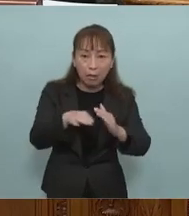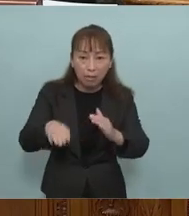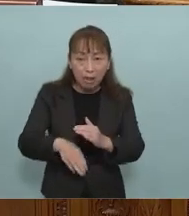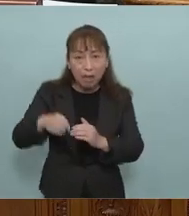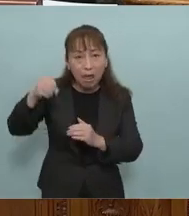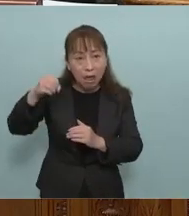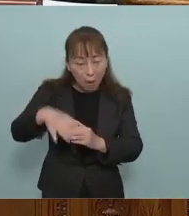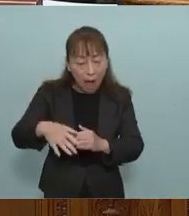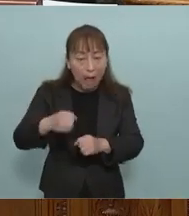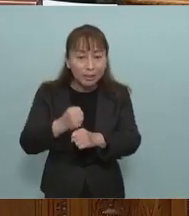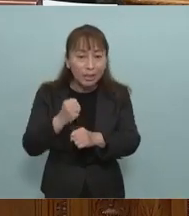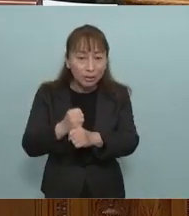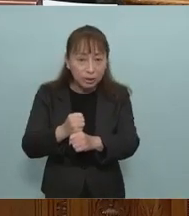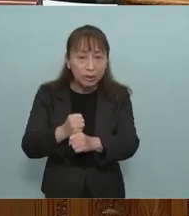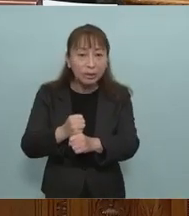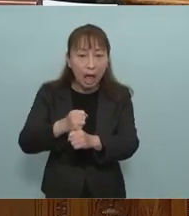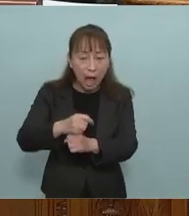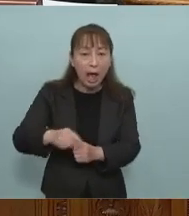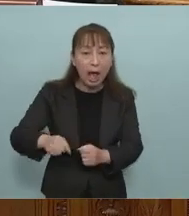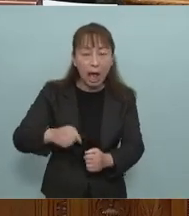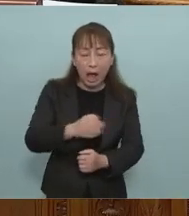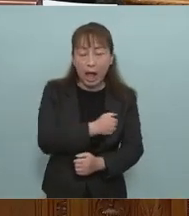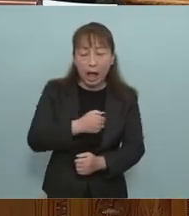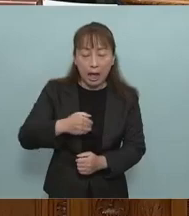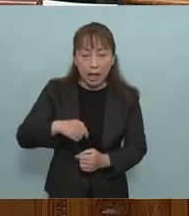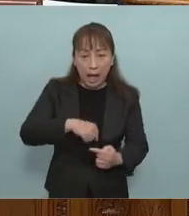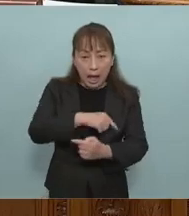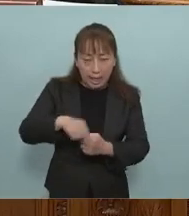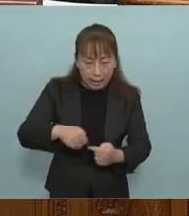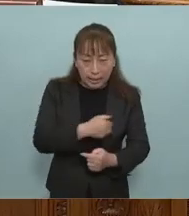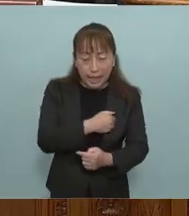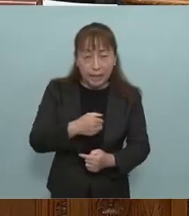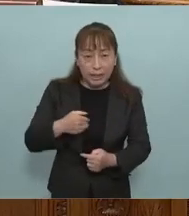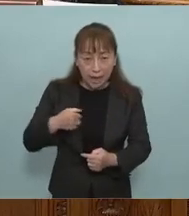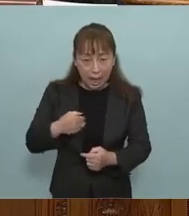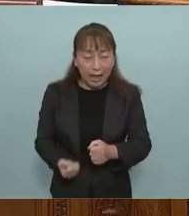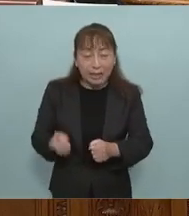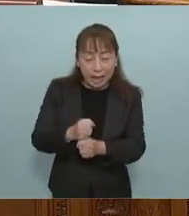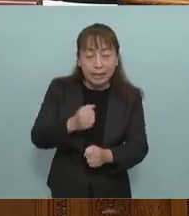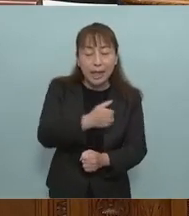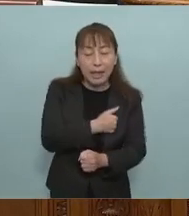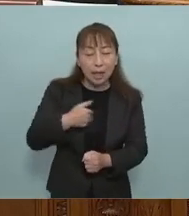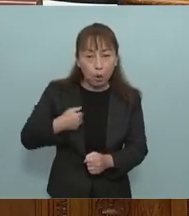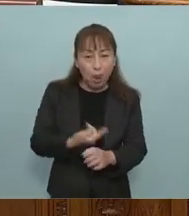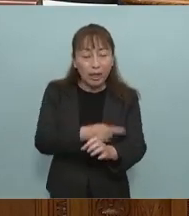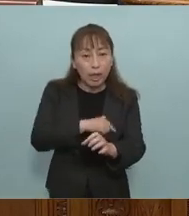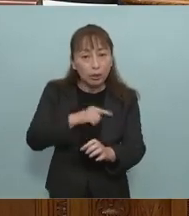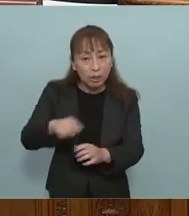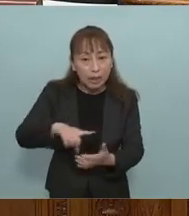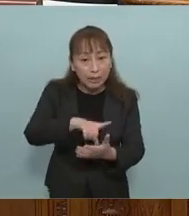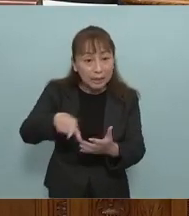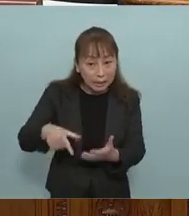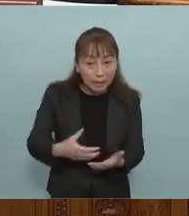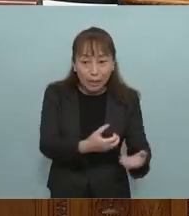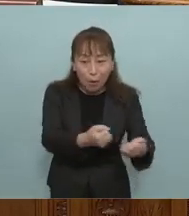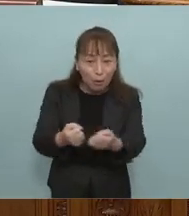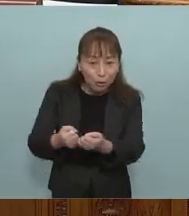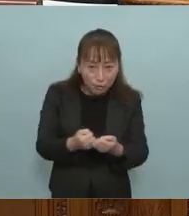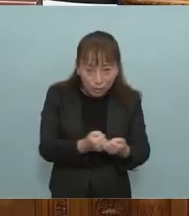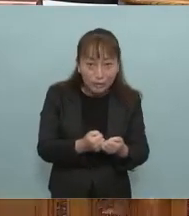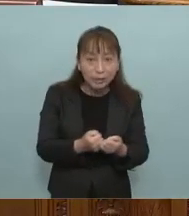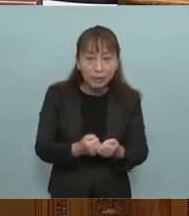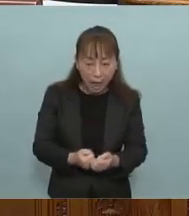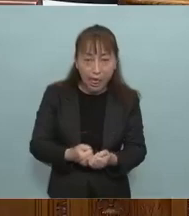した再生可能エネルギーを地域内で共有し、効率よく利用しており、エネルギー自給率